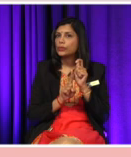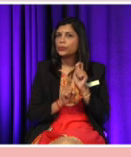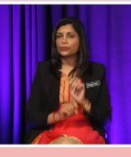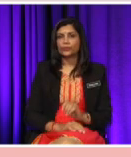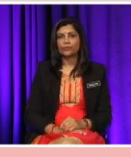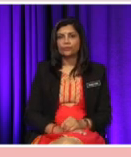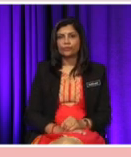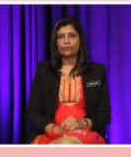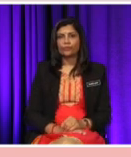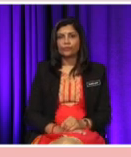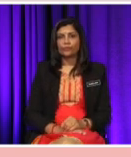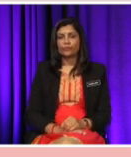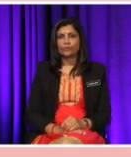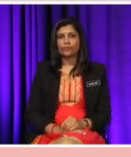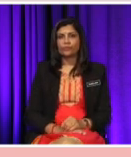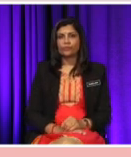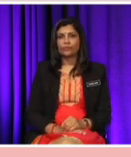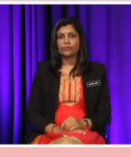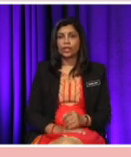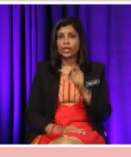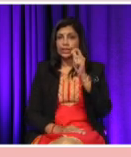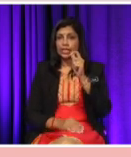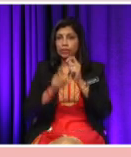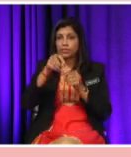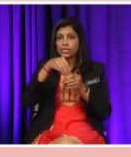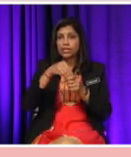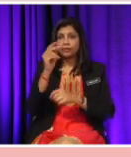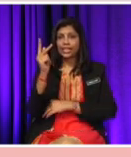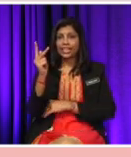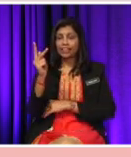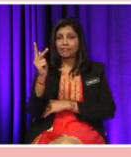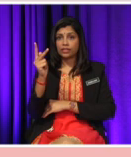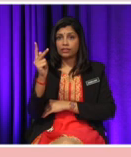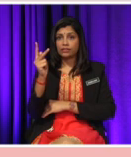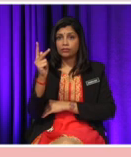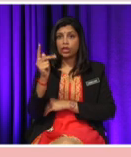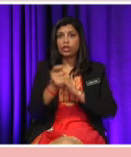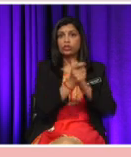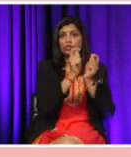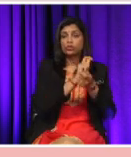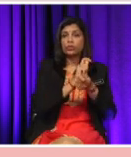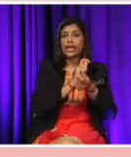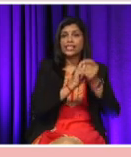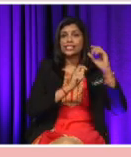ini dalam belajar sosis Kalau tipenya dalam Kelvin kemudian